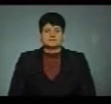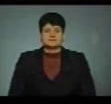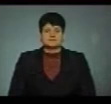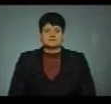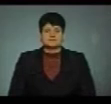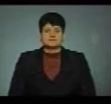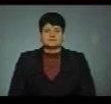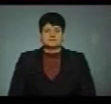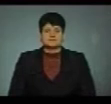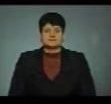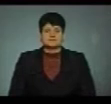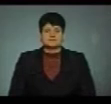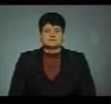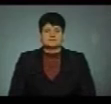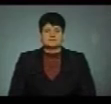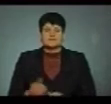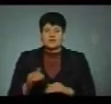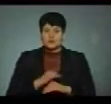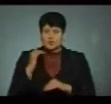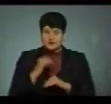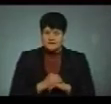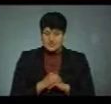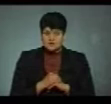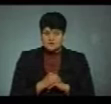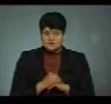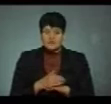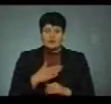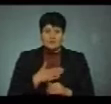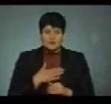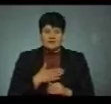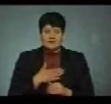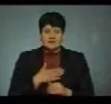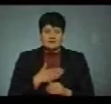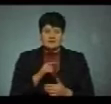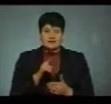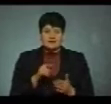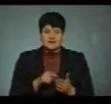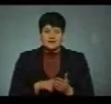Доброго вечора, говоріть, будь ласка. Добрий вечір. В мене питання, ну,